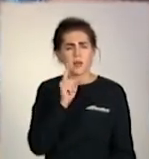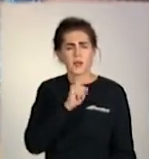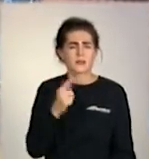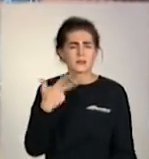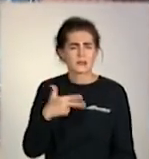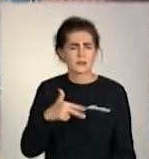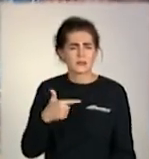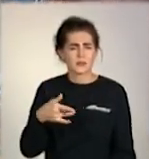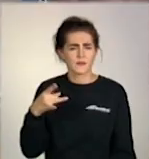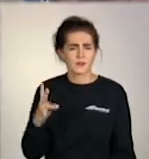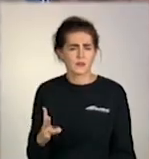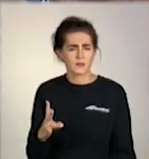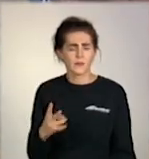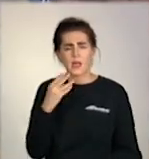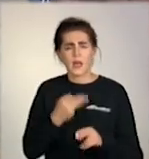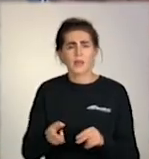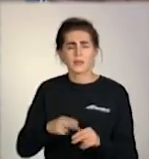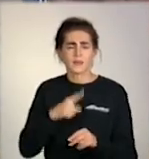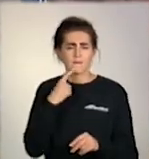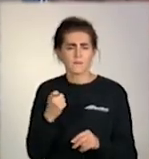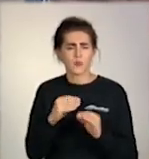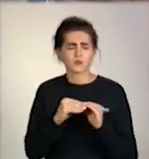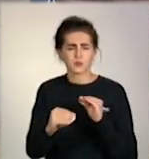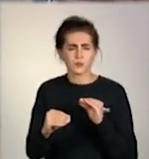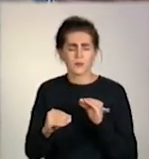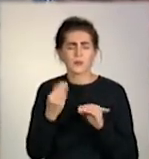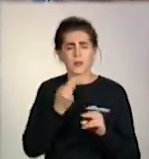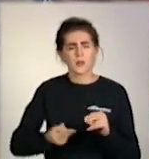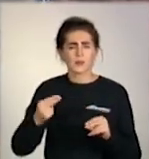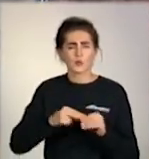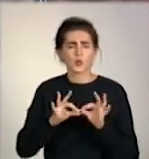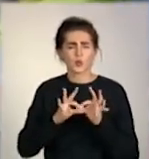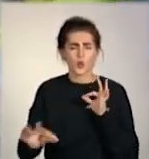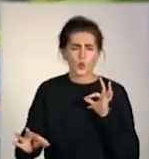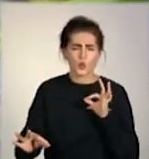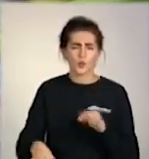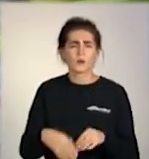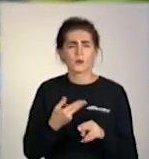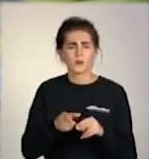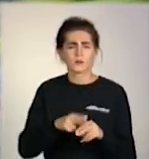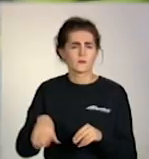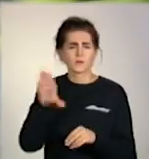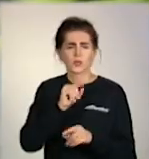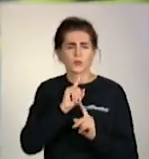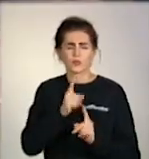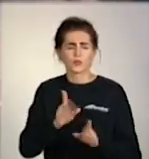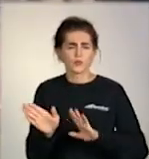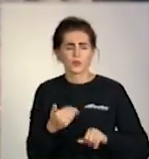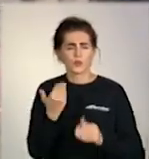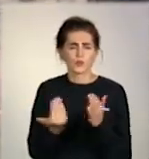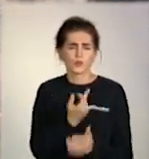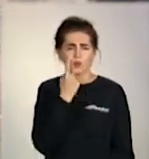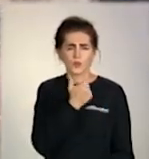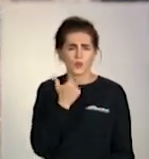30 гривен. Это которые плотные. Это которые плотные. Эти тонкие, их после Нового года не будет. И будут уже